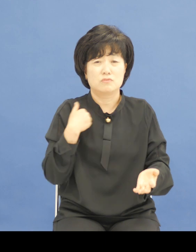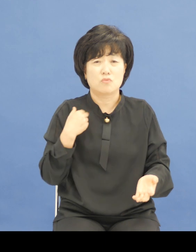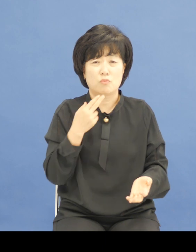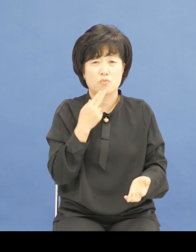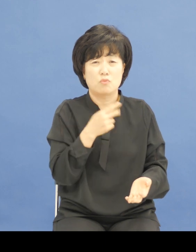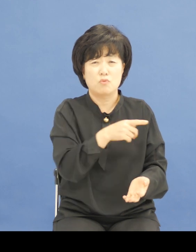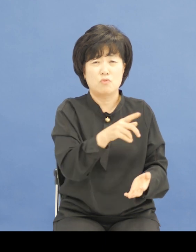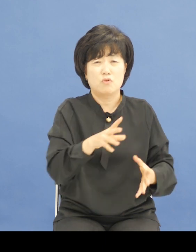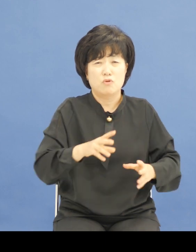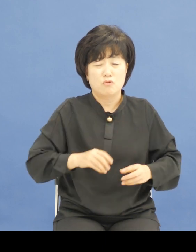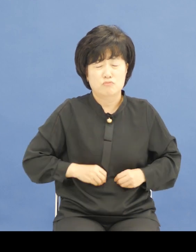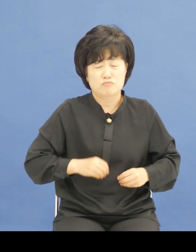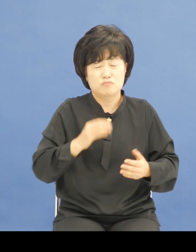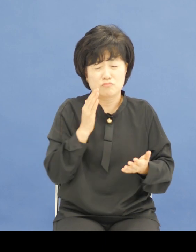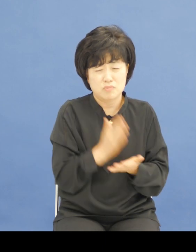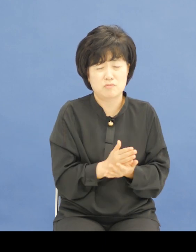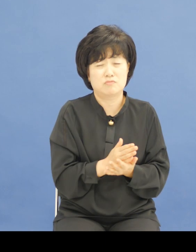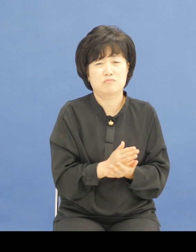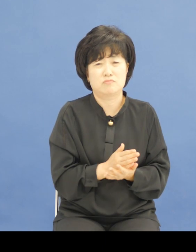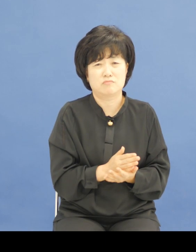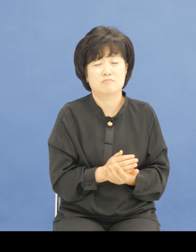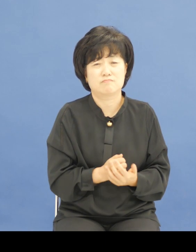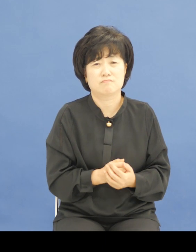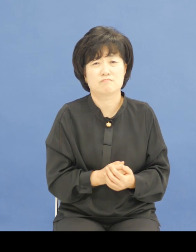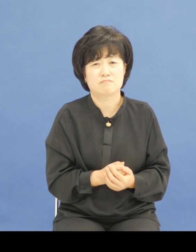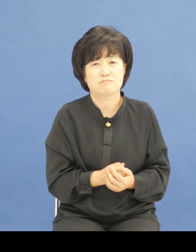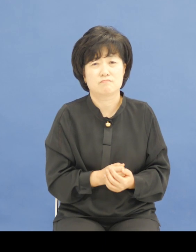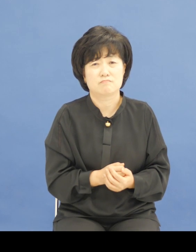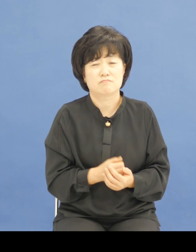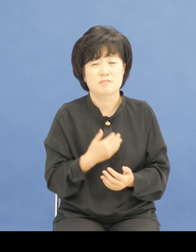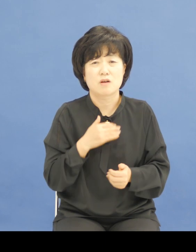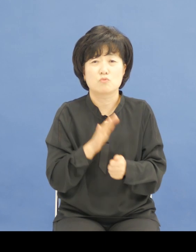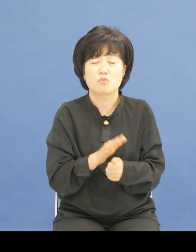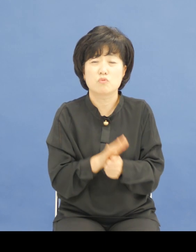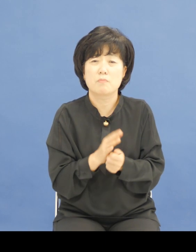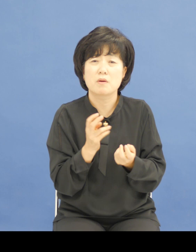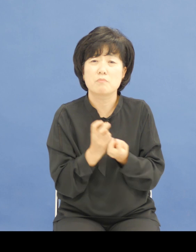안 죽었으면 좋겠어요. 저희가 도울 수 있는 길은 없을까요?